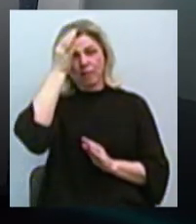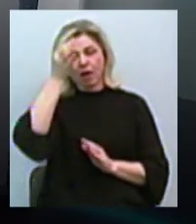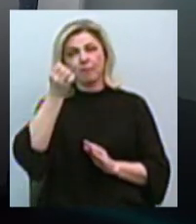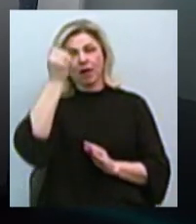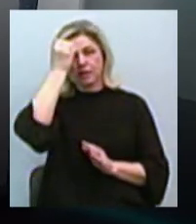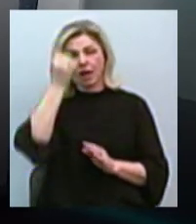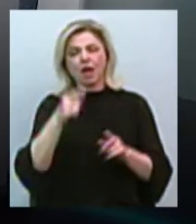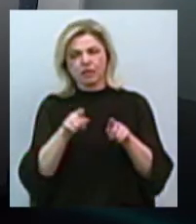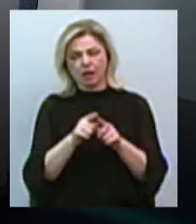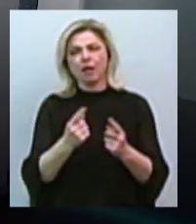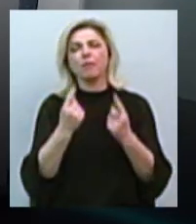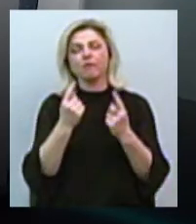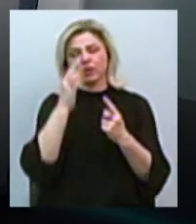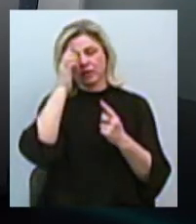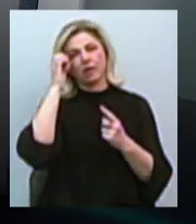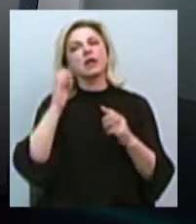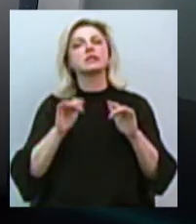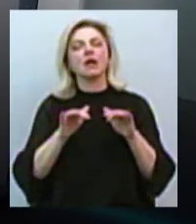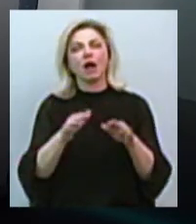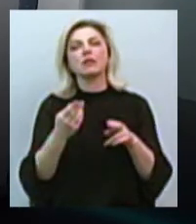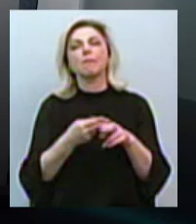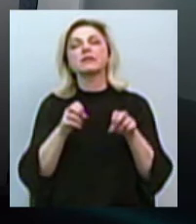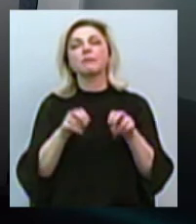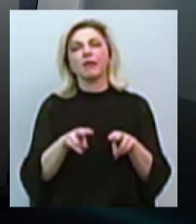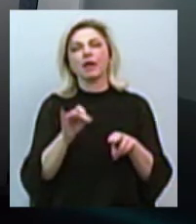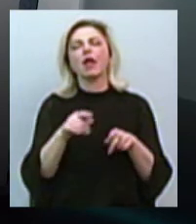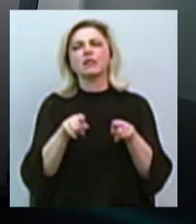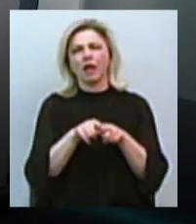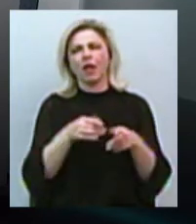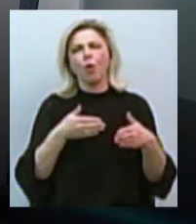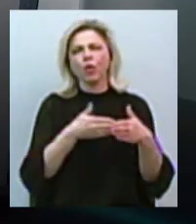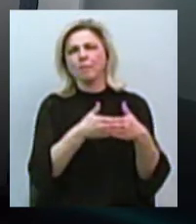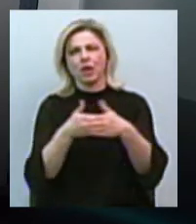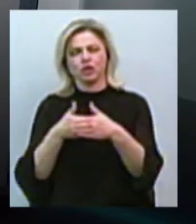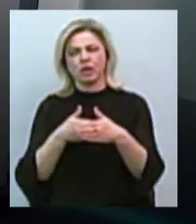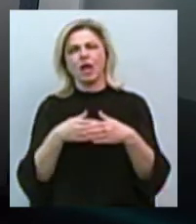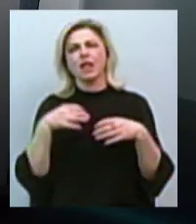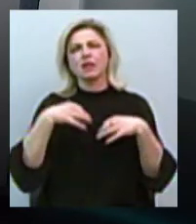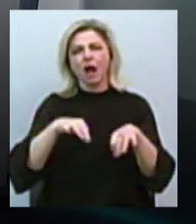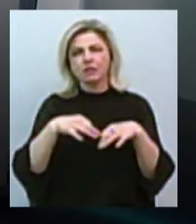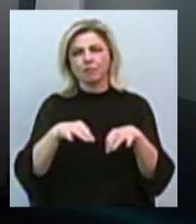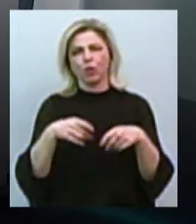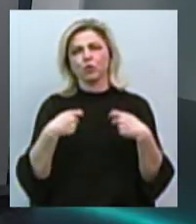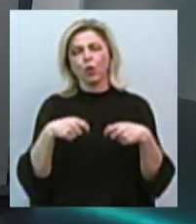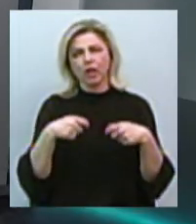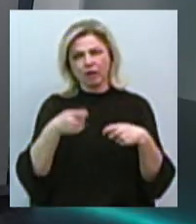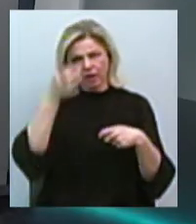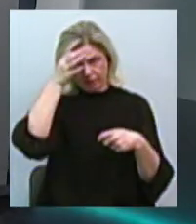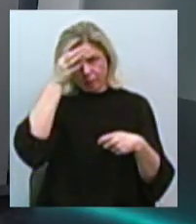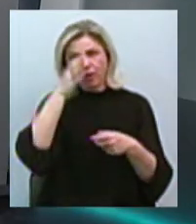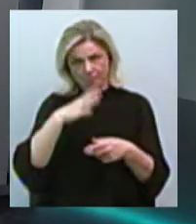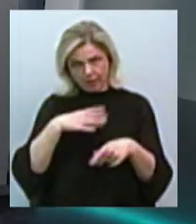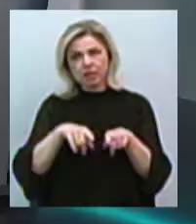настільки масштабні заходи безпеки і, відповідно, обмеження на транспорті, в торгівлі тощо? Нет, на